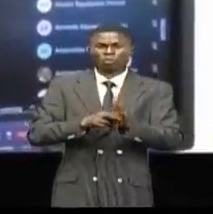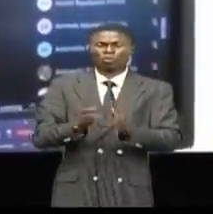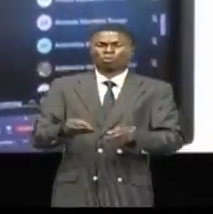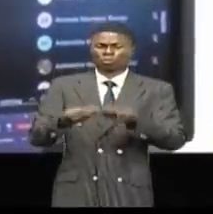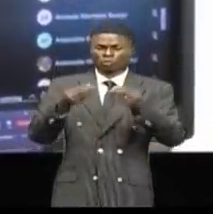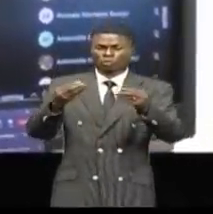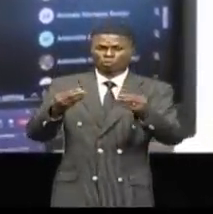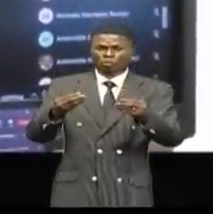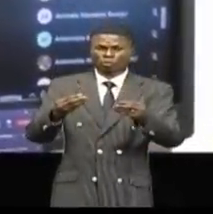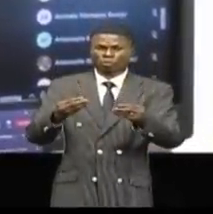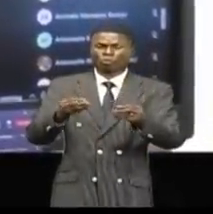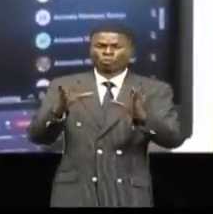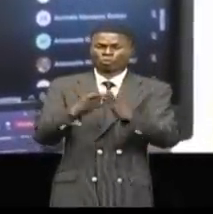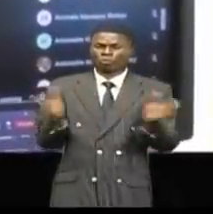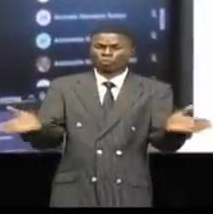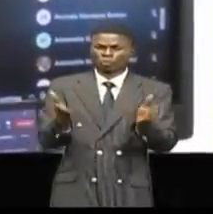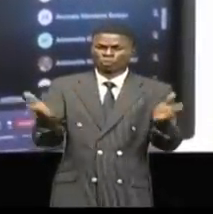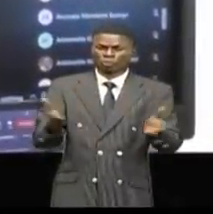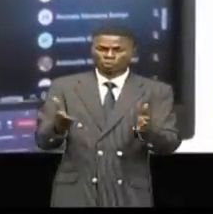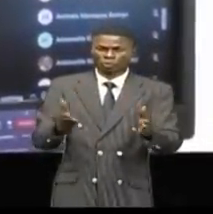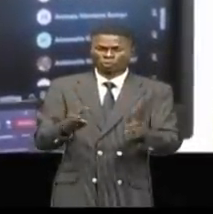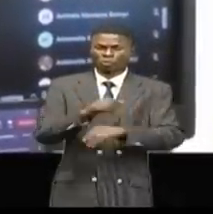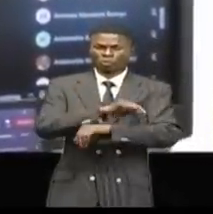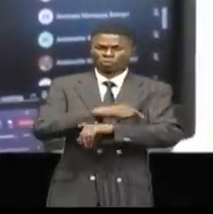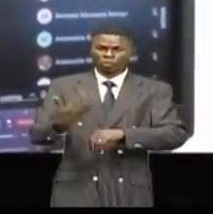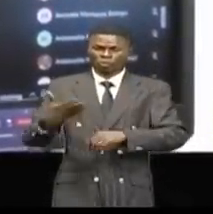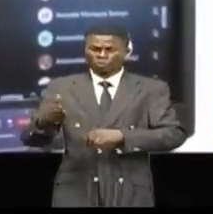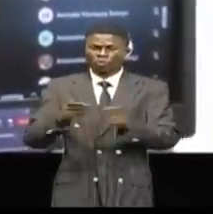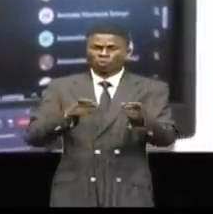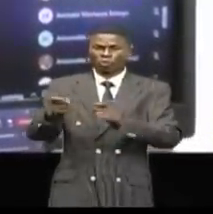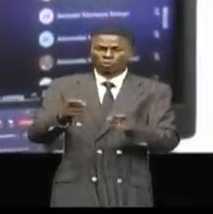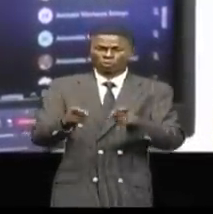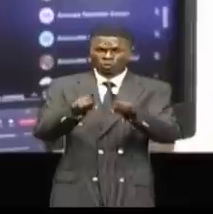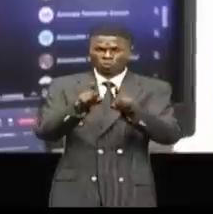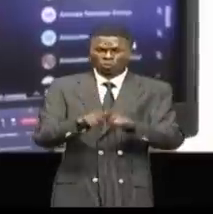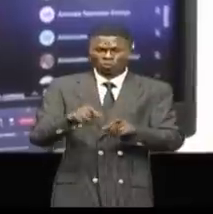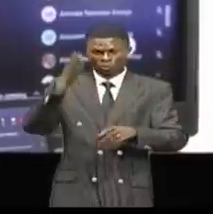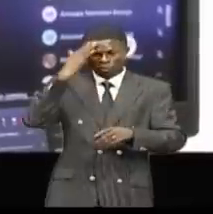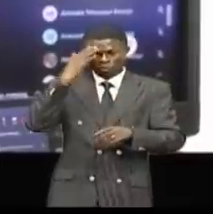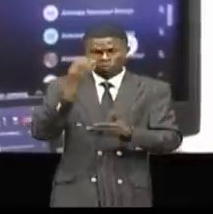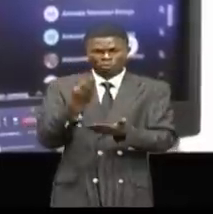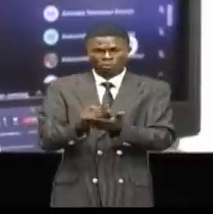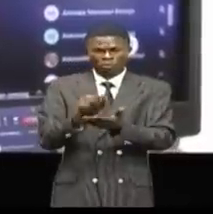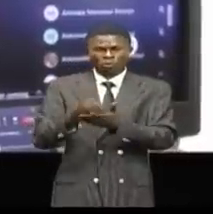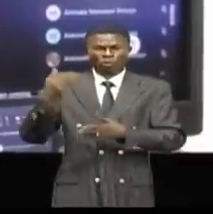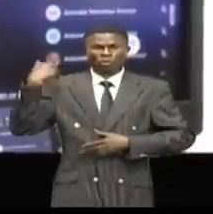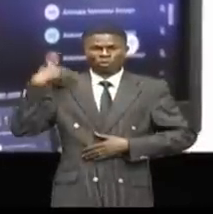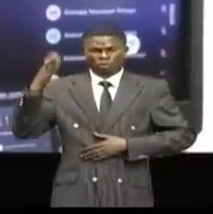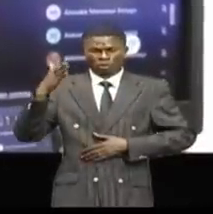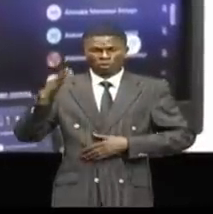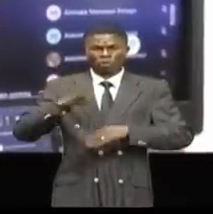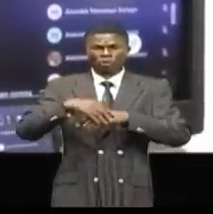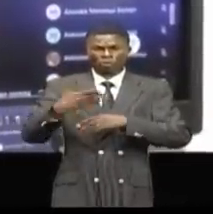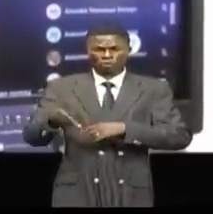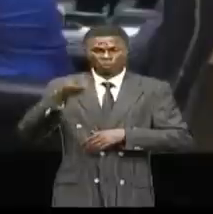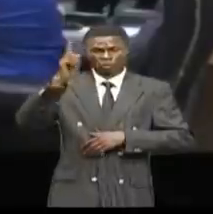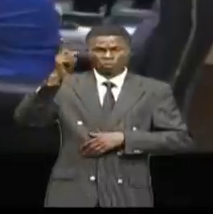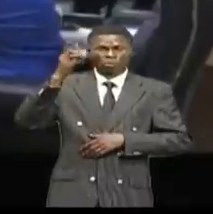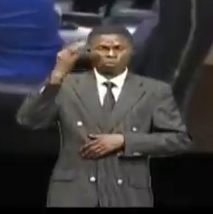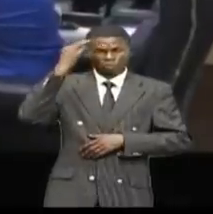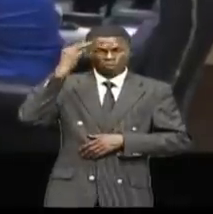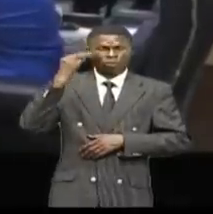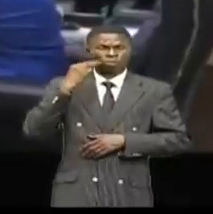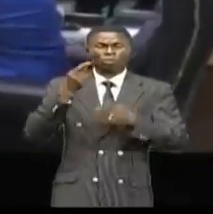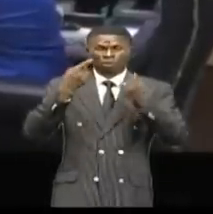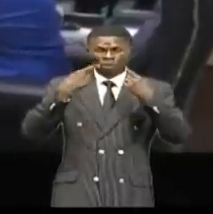maintenir, notamment par le renforcement de ses instruments de gestion et la maîtrise des finances publiques. Enfin, le Premier ministre a